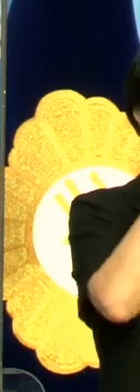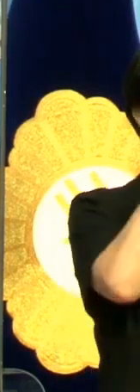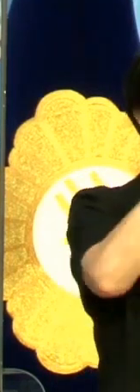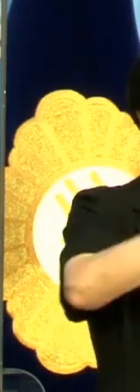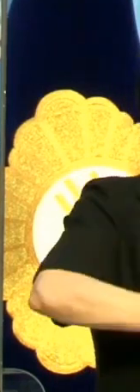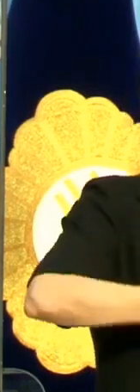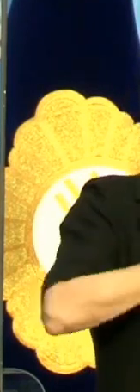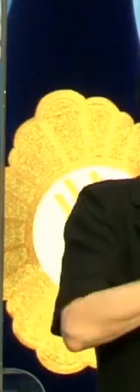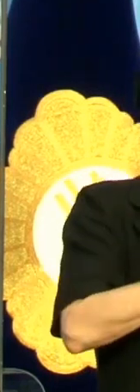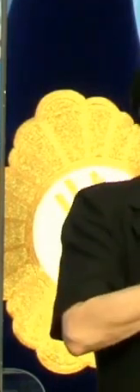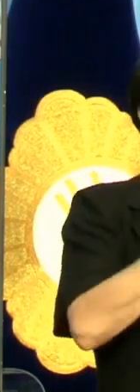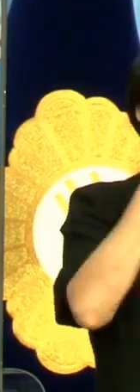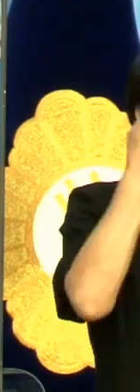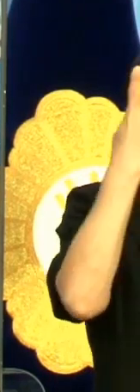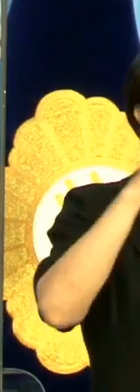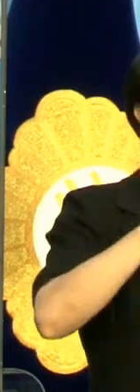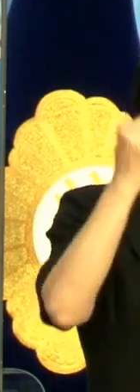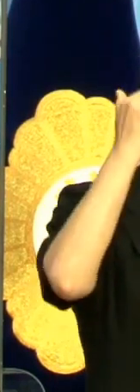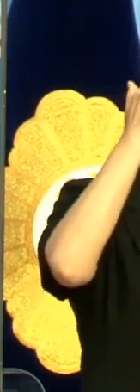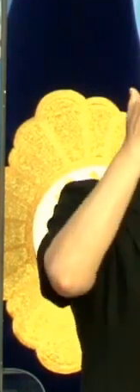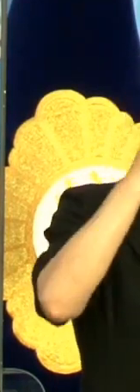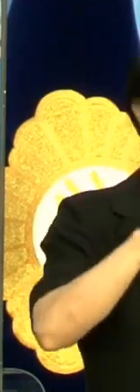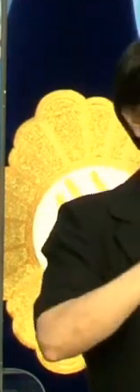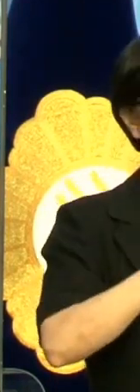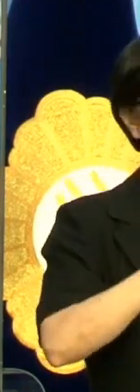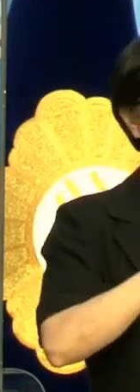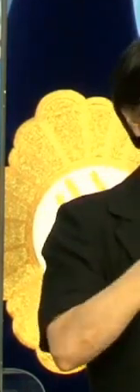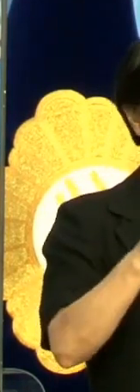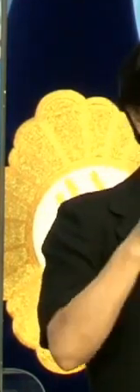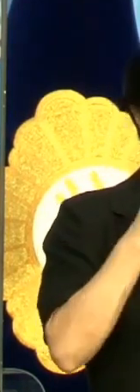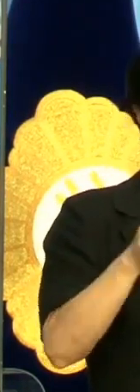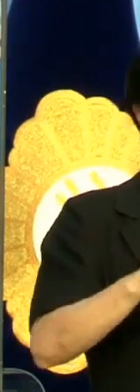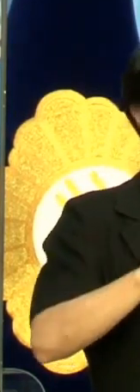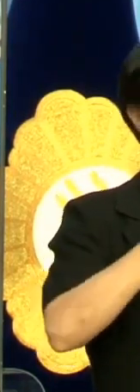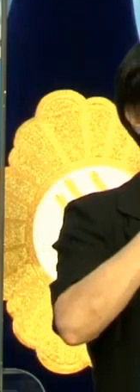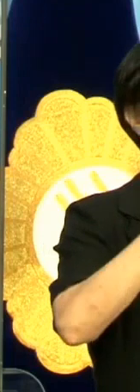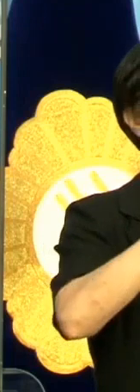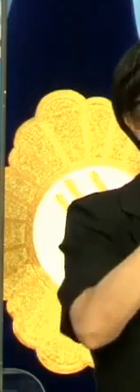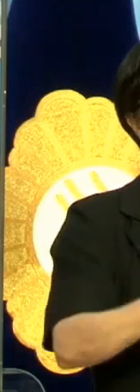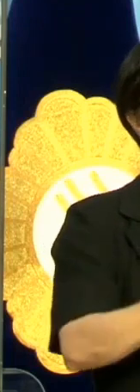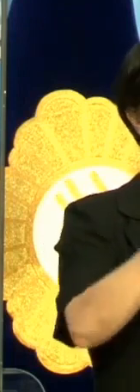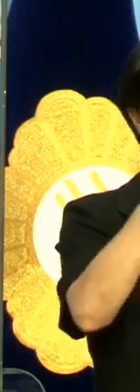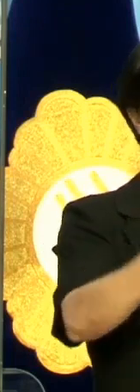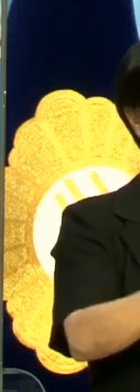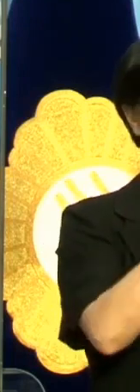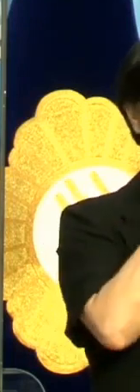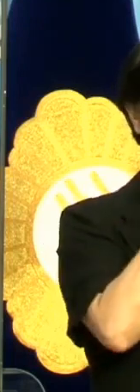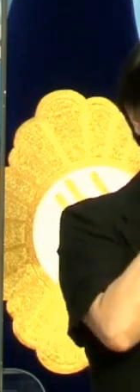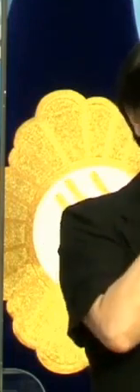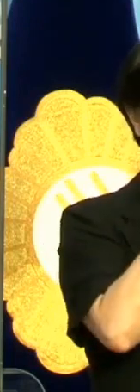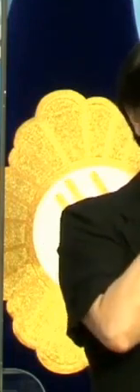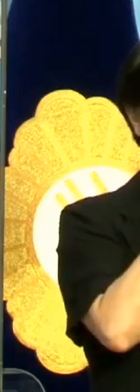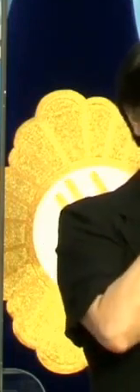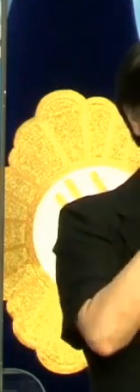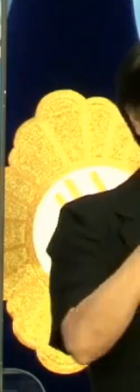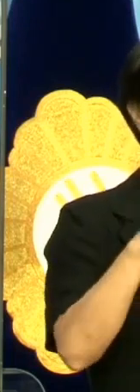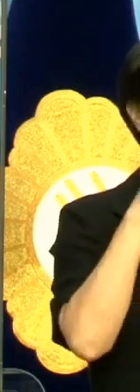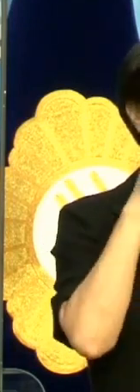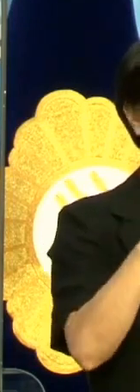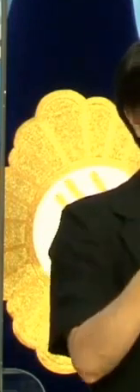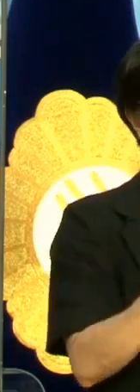개혁의 본질을 훼손하는 의도와 세력의 는 주권자 국민들의 단호한 심판이 있을 거라고 엄중하게